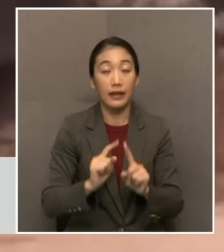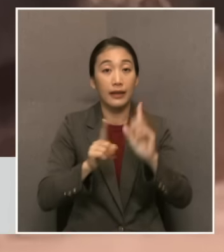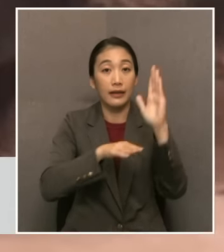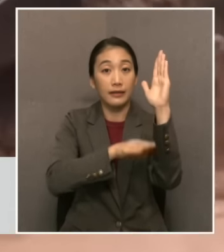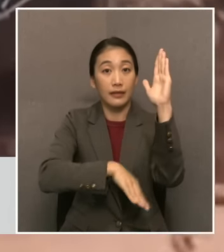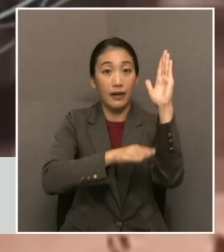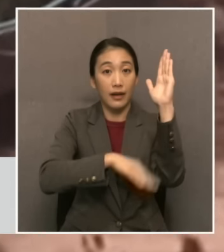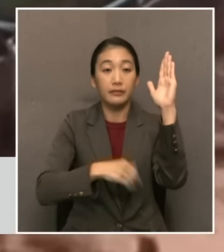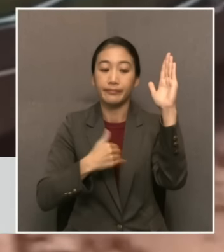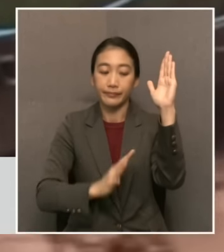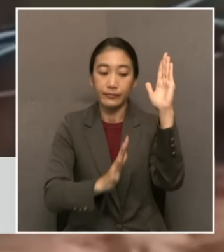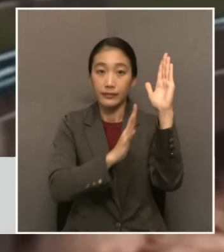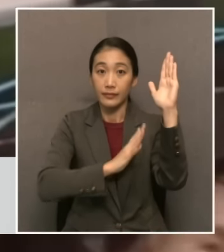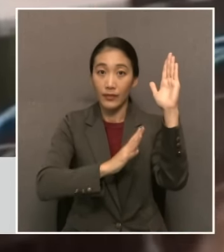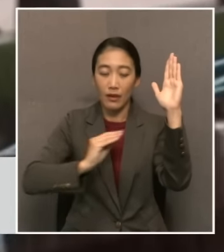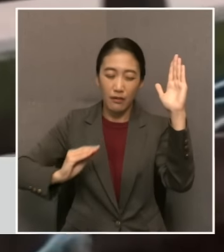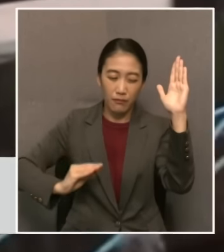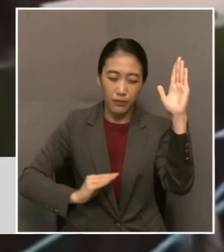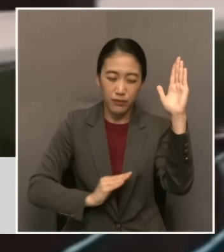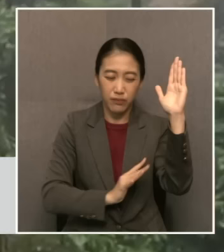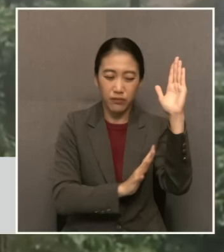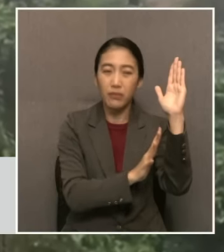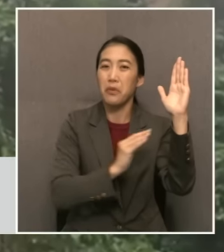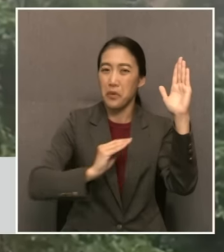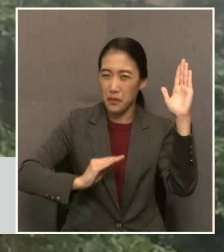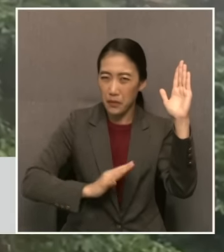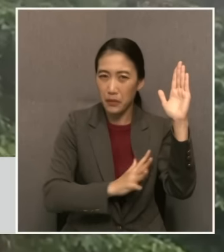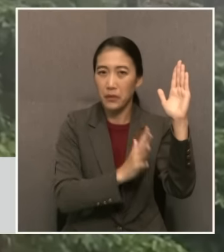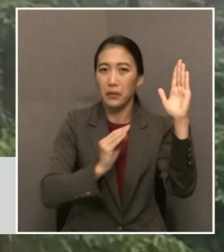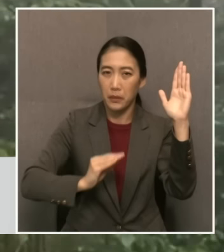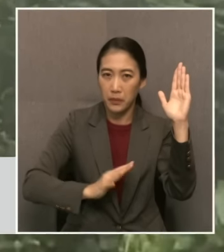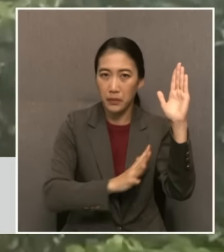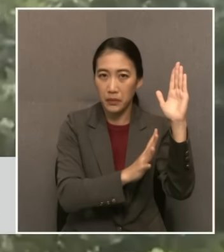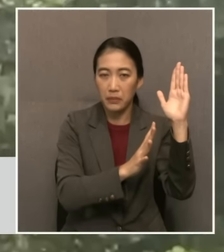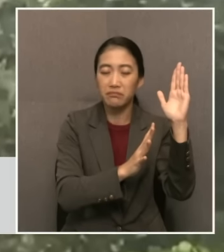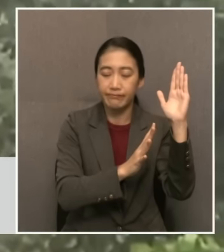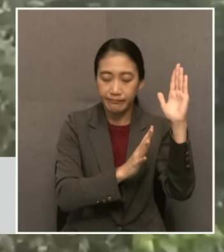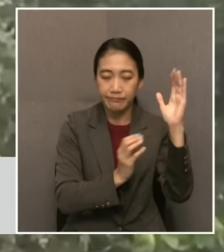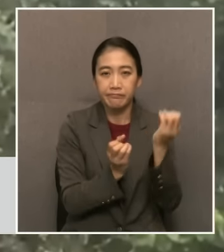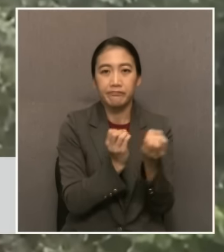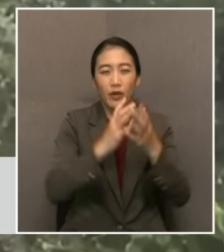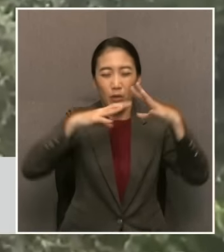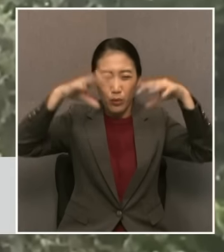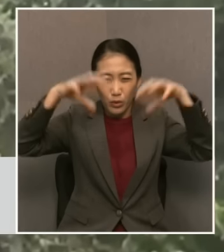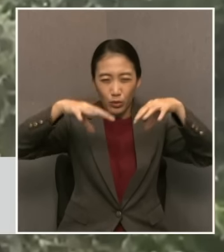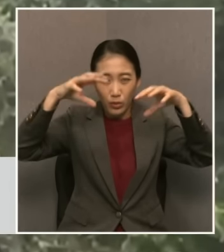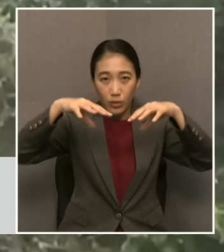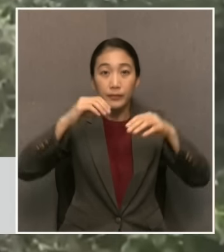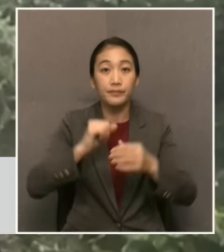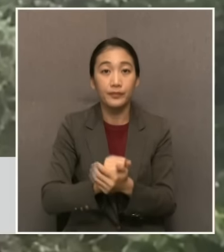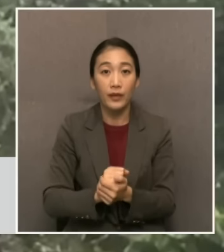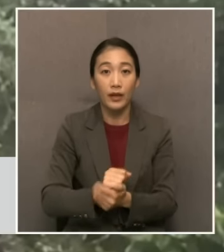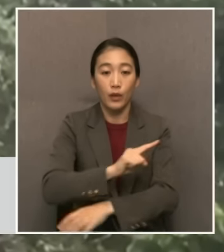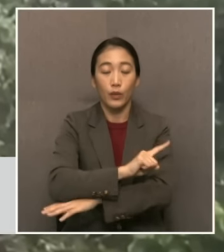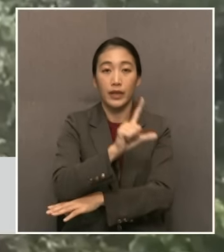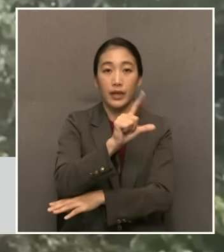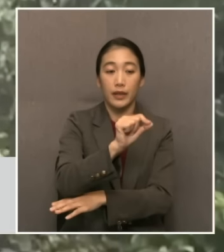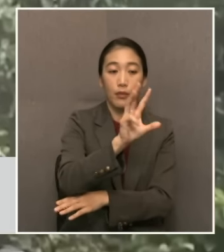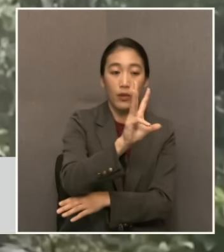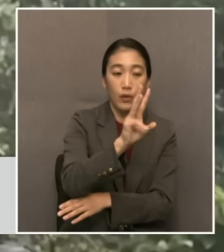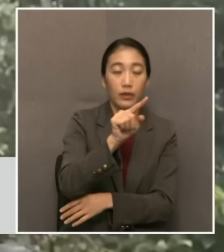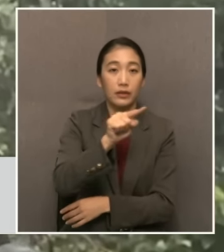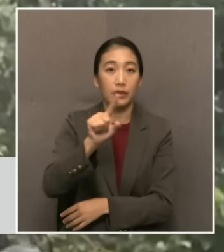ทะเลอันดามันประเทศไทยและอ่าวไทยส่วนในช่วง 26ถึง 29สิงหาคมค่ะร่องมรสุมจะ